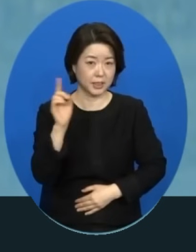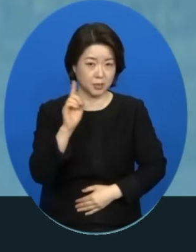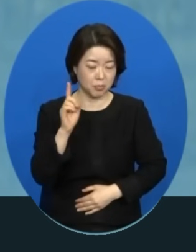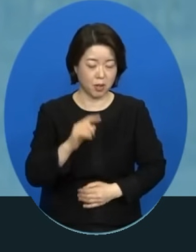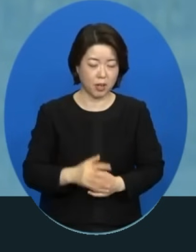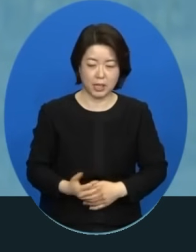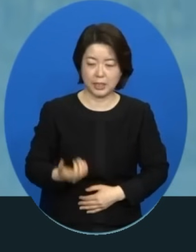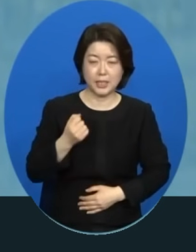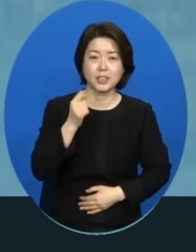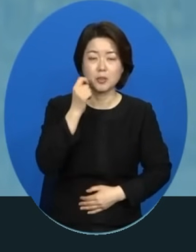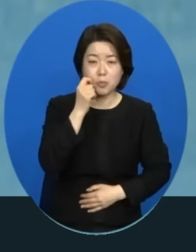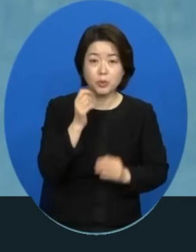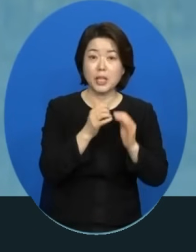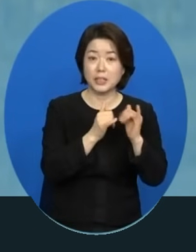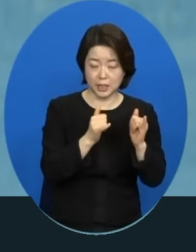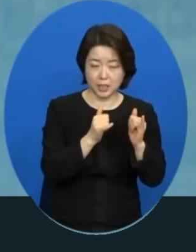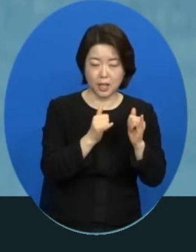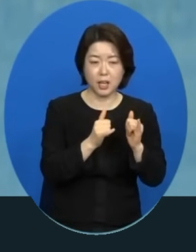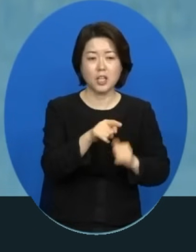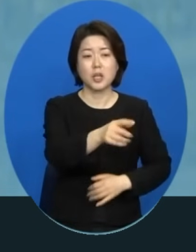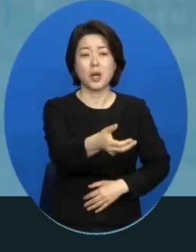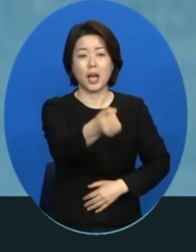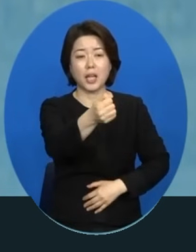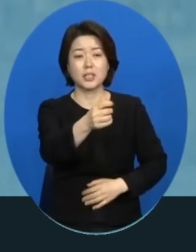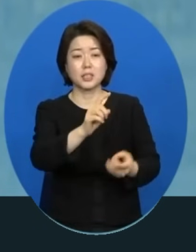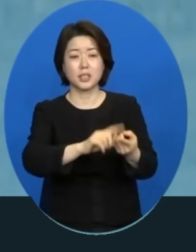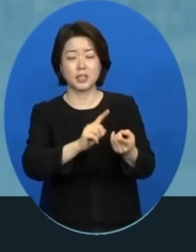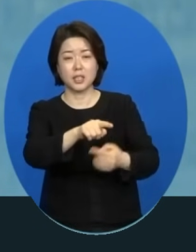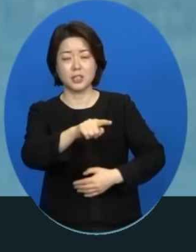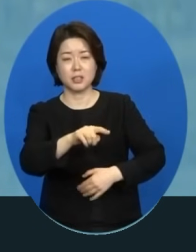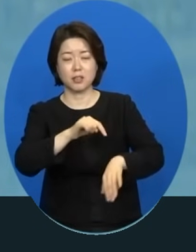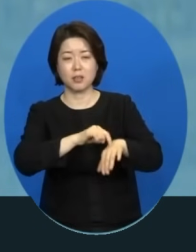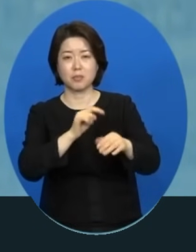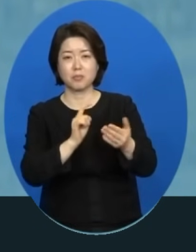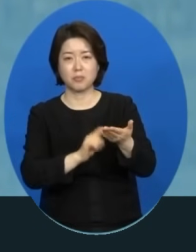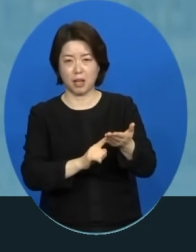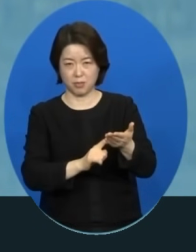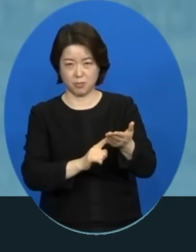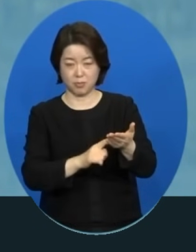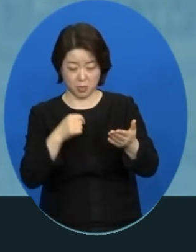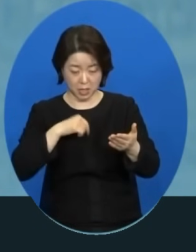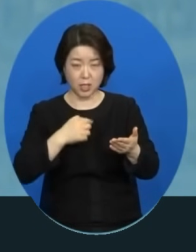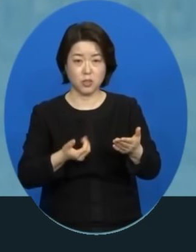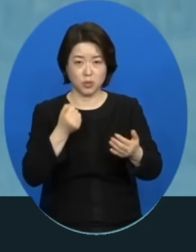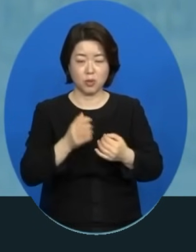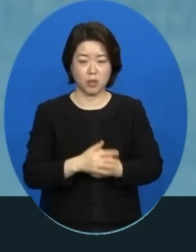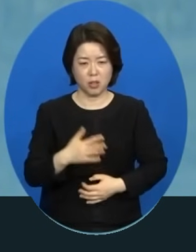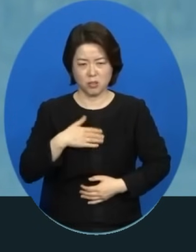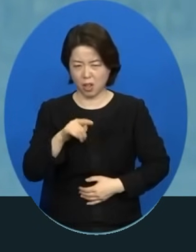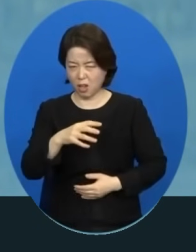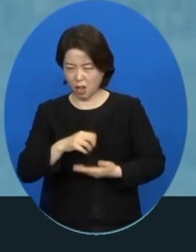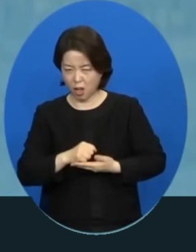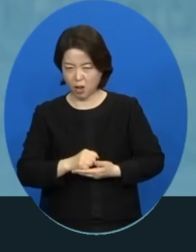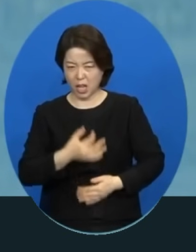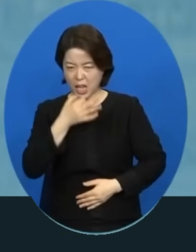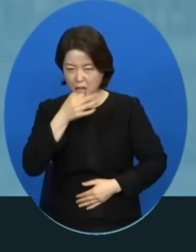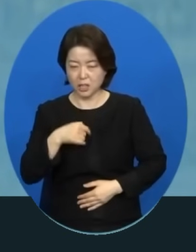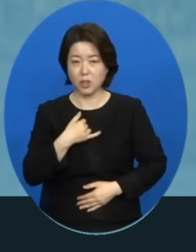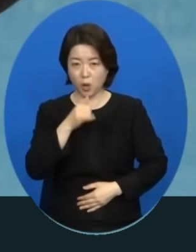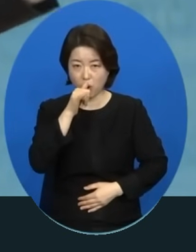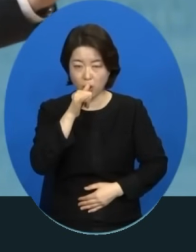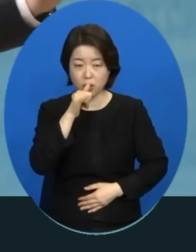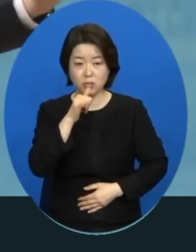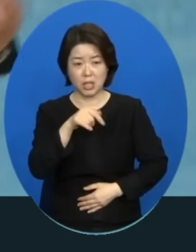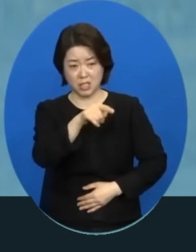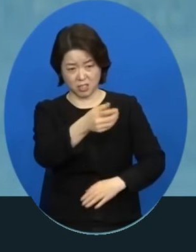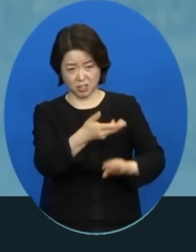가지지 못한 자들이 가진 자들에 대해 느끼는 감정입니다. 내가 가져야 하는데 탐욕이에요. 정욕이에요. 근데 다른